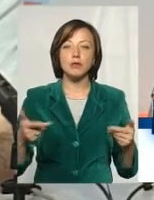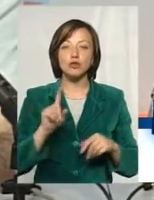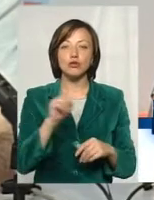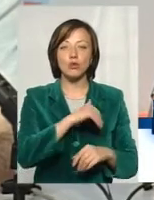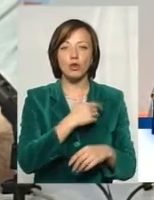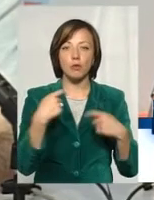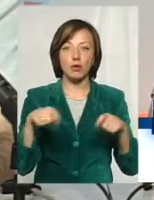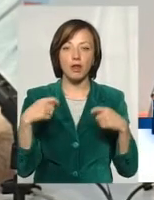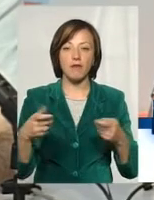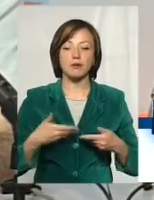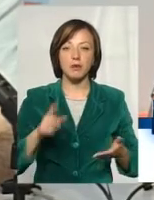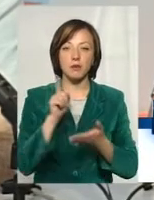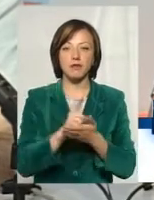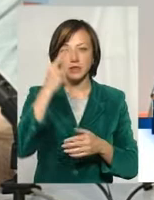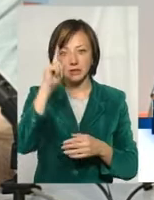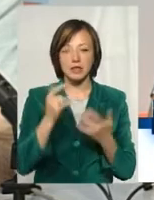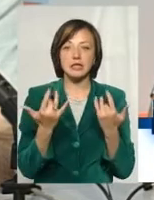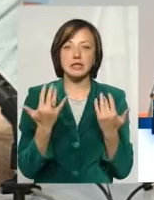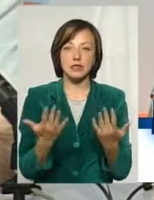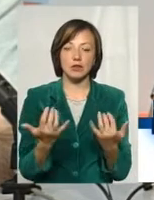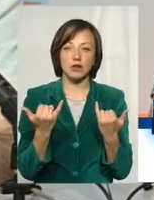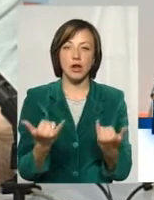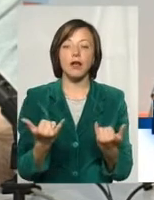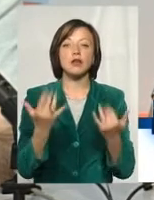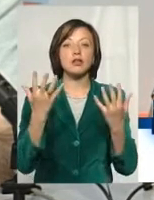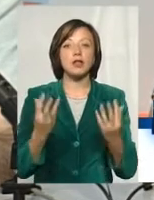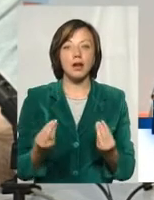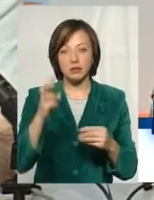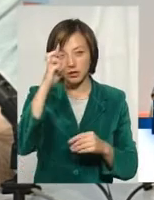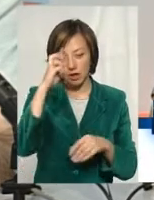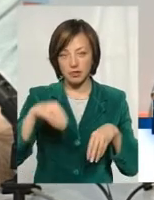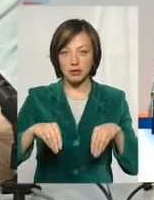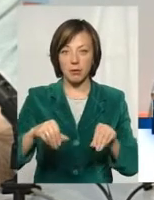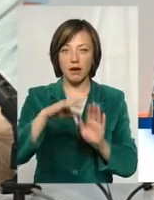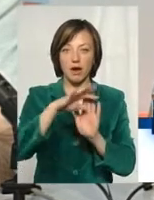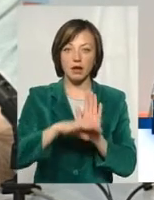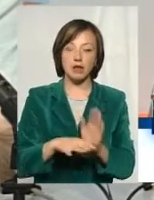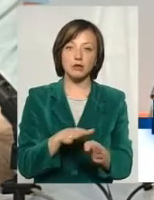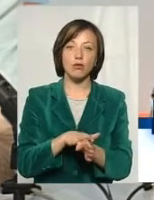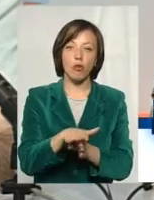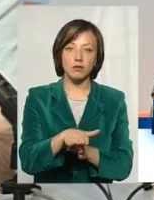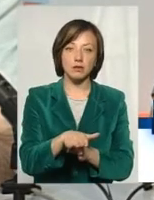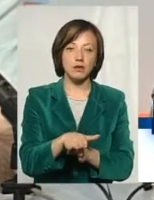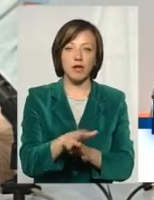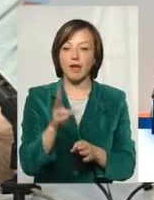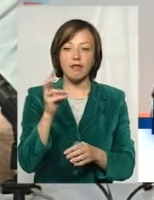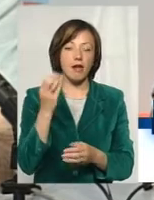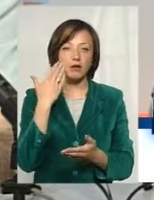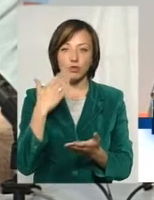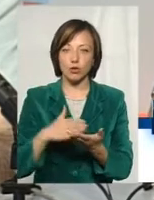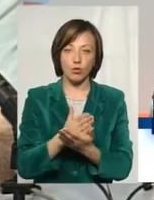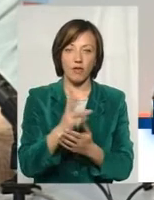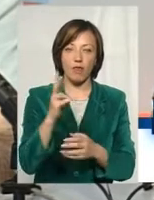продавати, ми повинні знати, скільки в нас цього є. На сьогоднішній день Державний земельний кадастр повністю не зорієнтований на